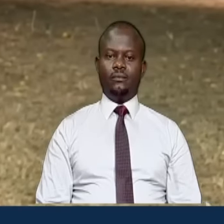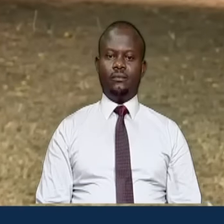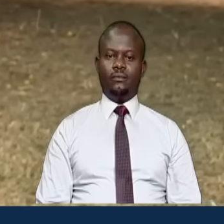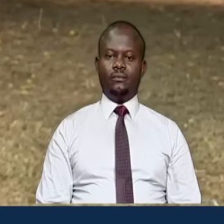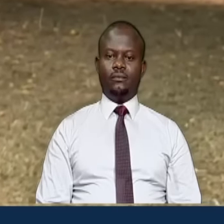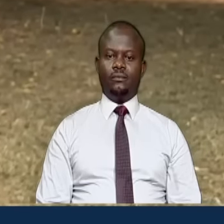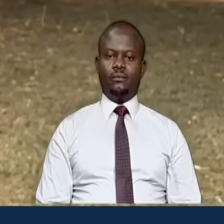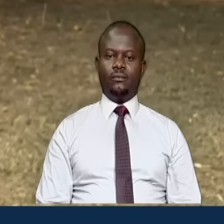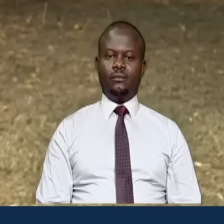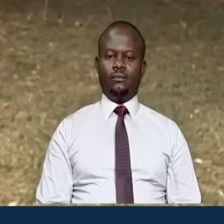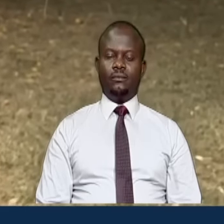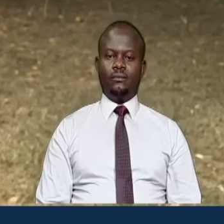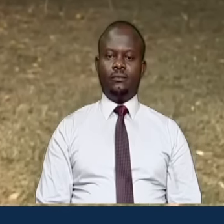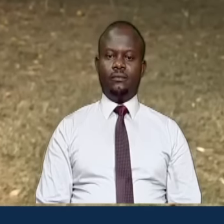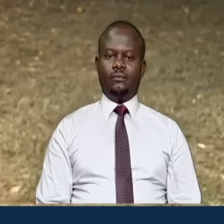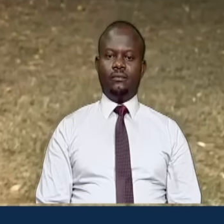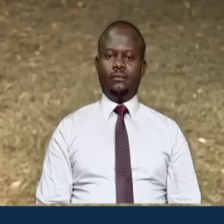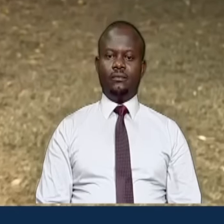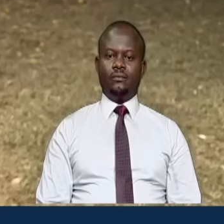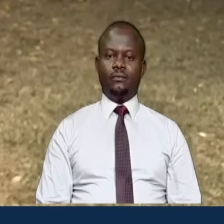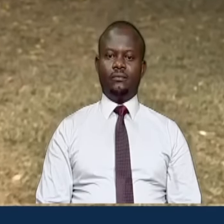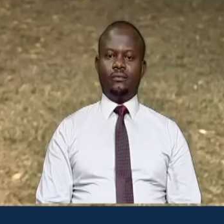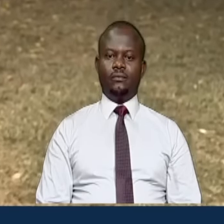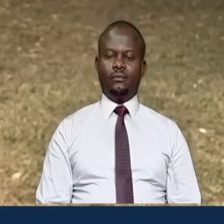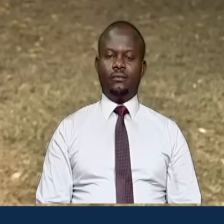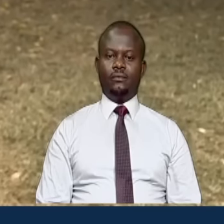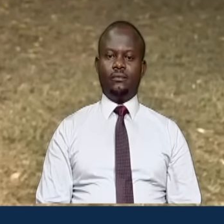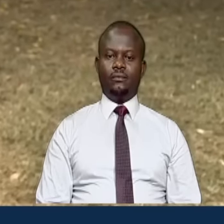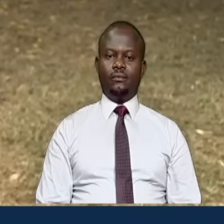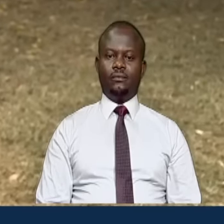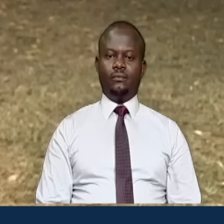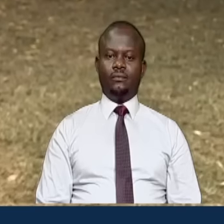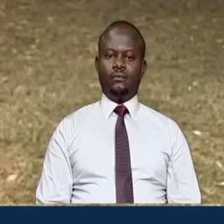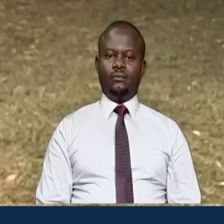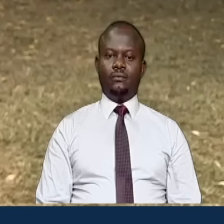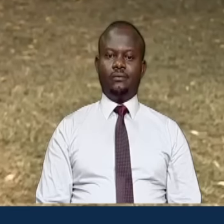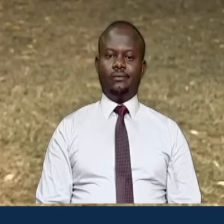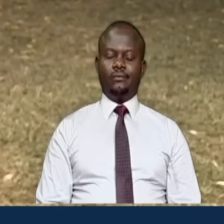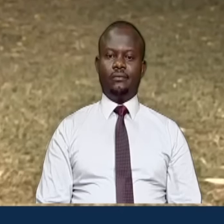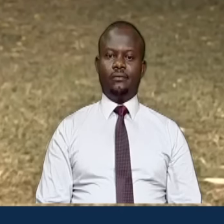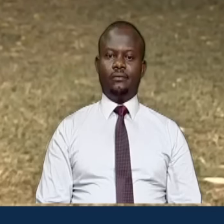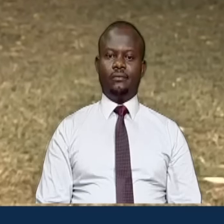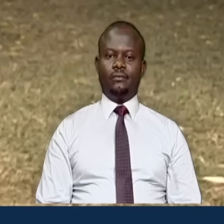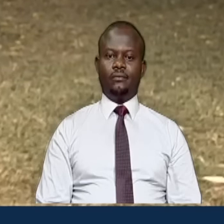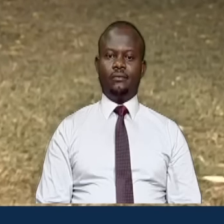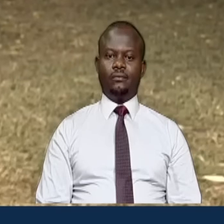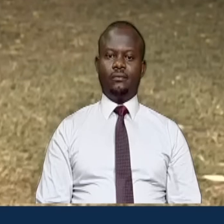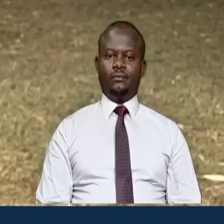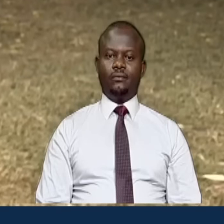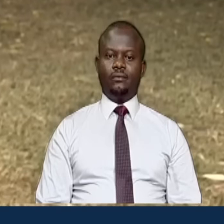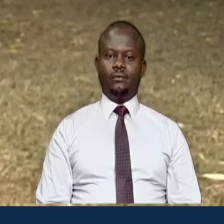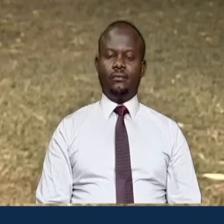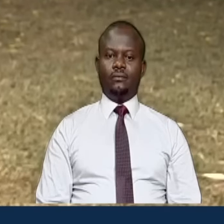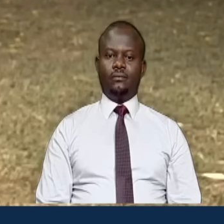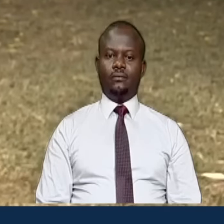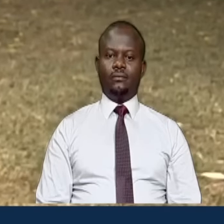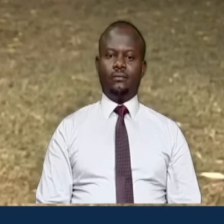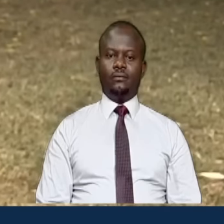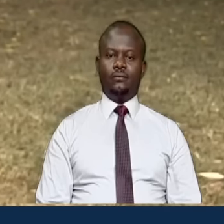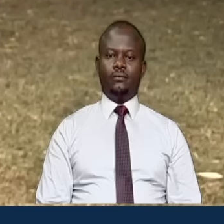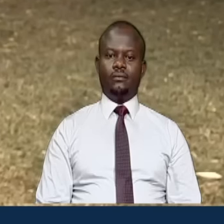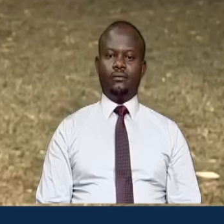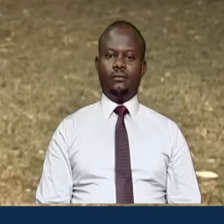babige hamwe n'abandi, kuko mbere n'ubundi hano kuri iki kigo mbere hahigaga batumva, ariko baje kongeramo abumva kugira ngo